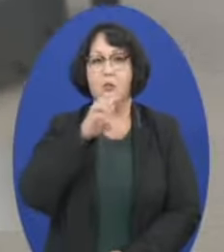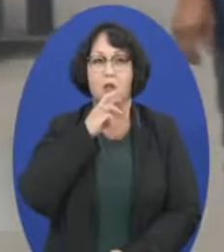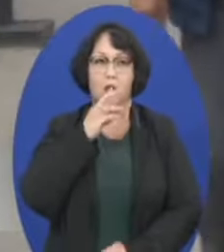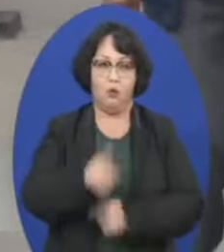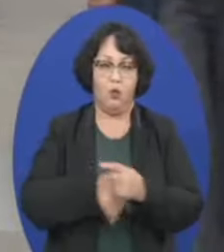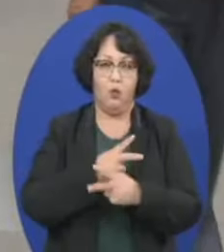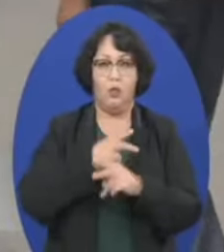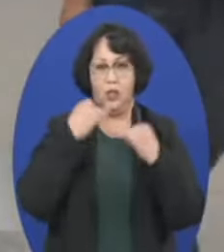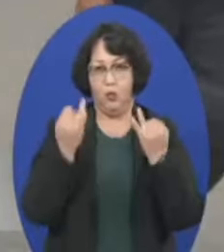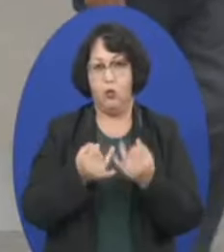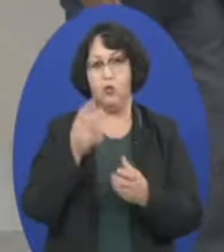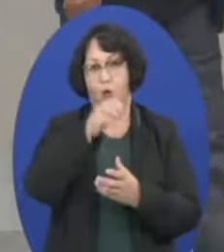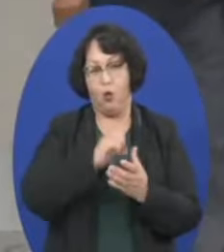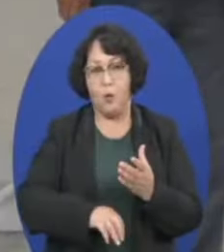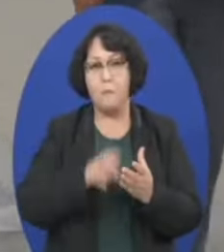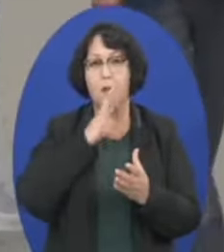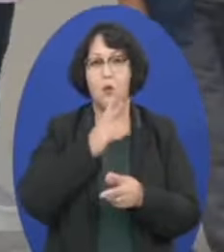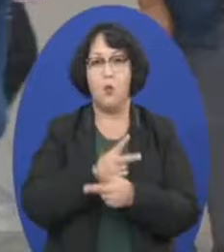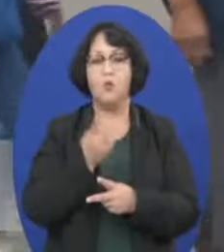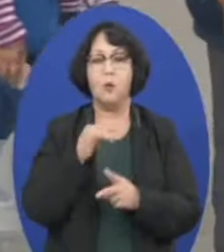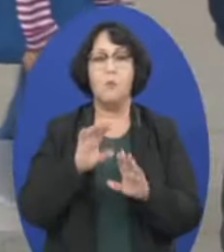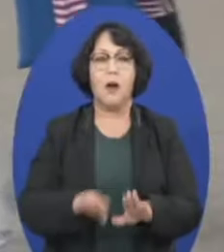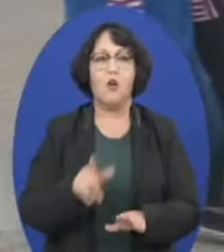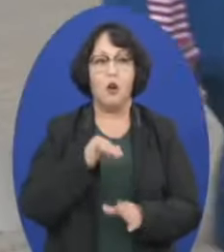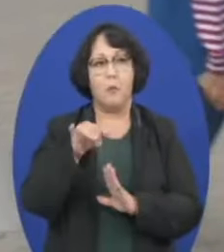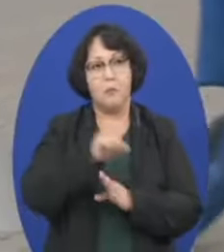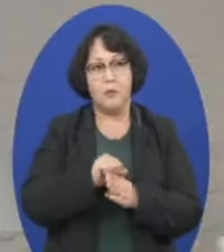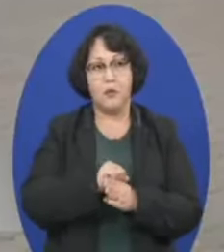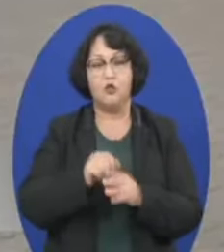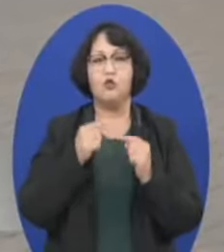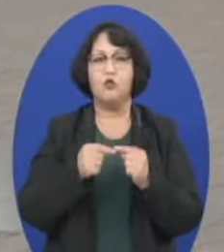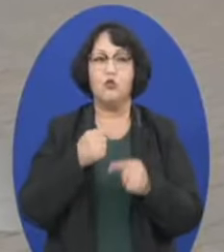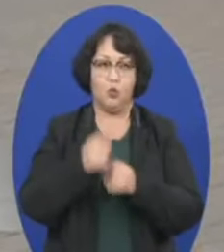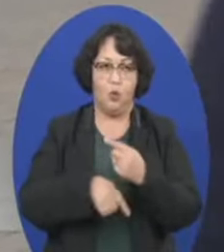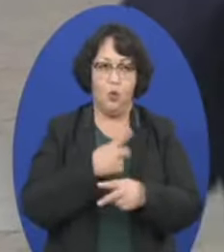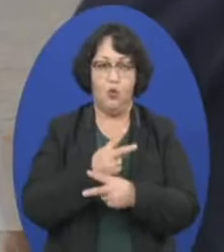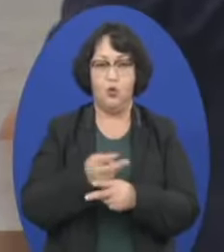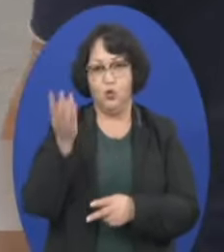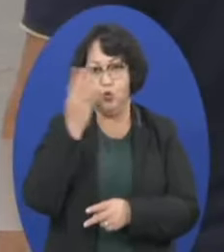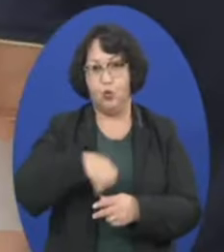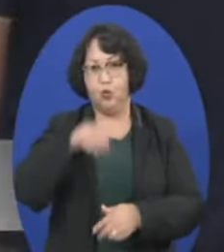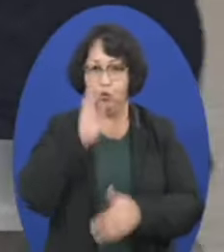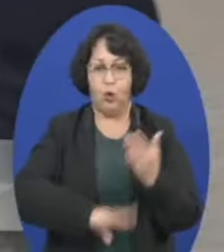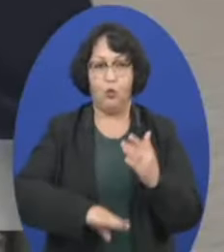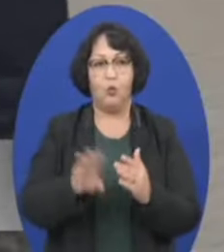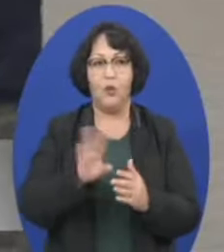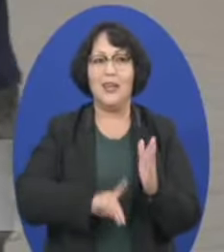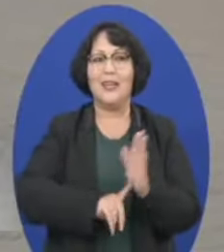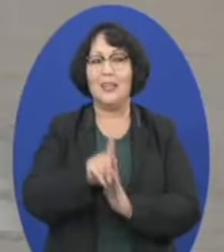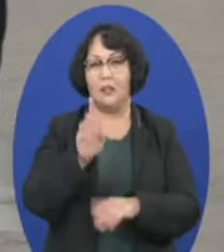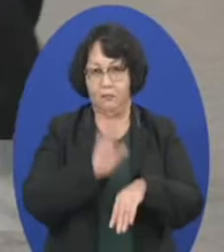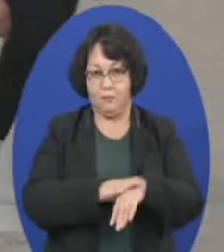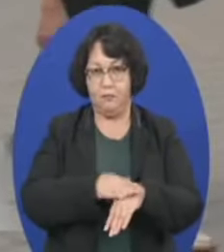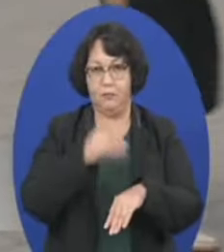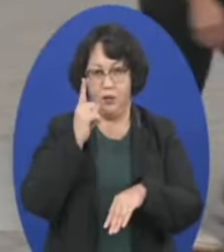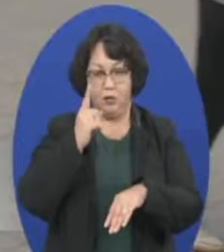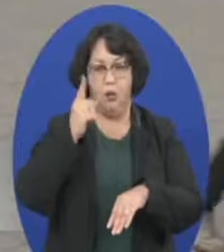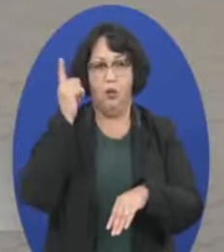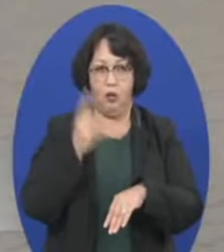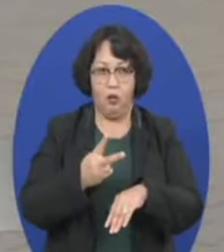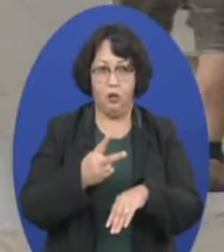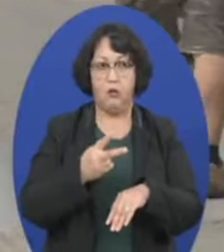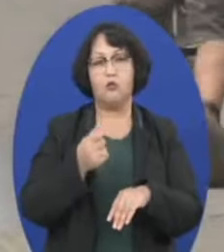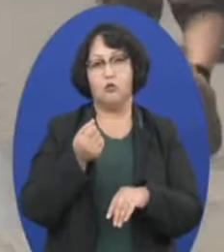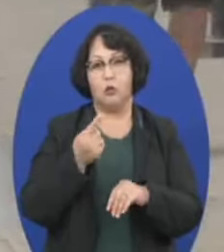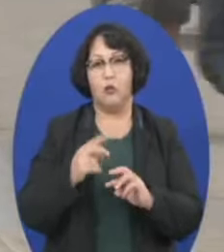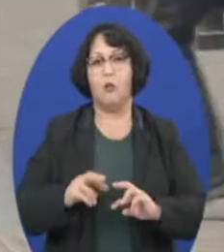хуйлуудыг улсын хурлд оруулахар хууль зүйн байнгаараа бэлтгэж байна. Тухайлбал зөрчлийн тухай хуйлд шууд торгуул ногдуулдаг биш, эхлээд сануулга гарах хэмжээ авах